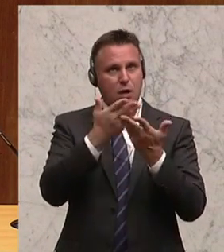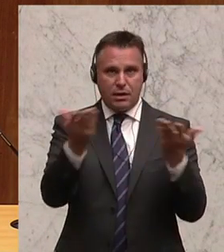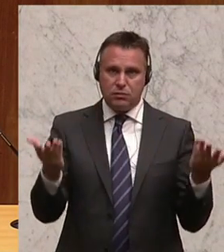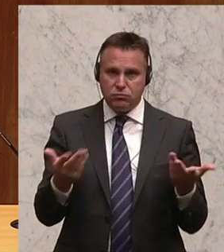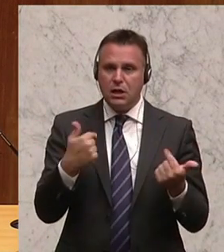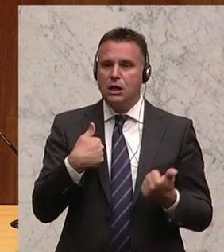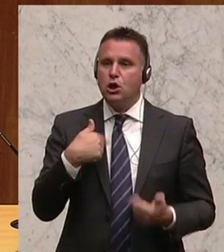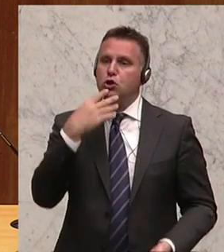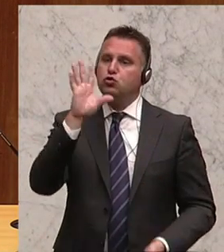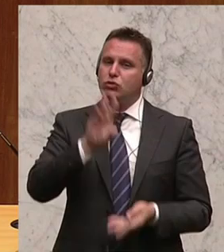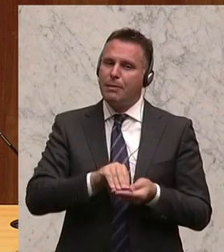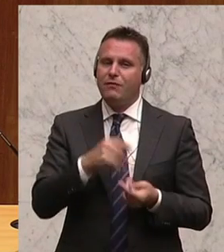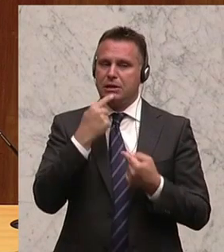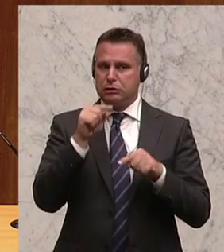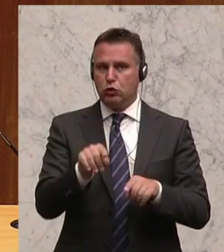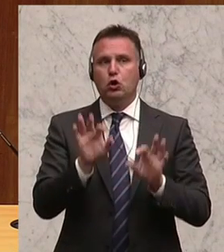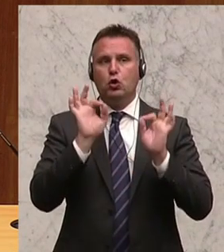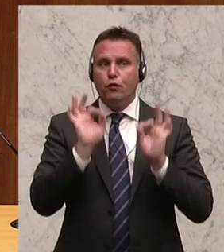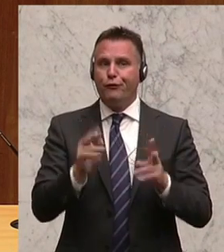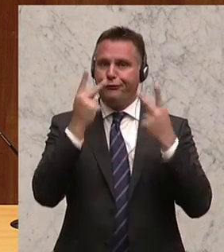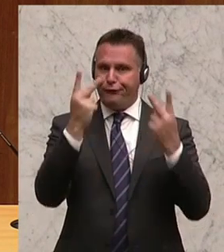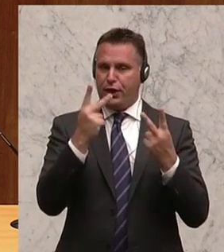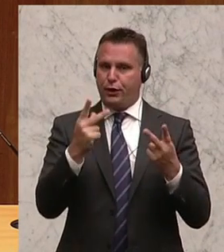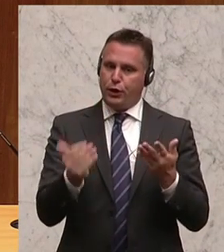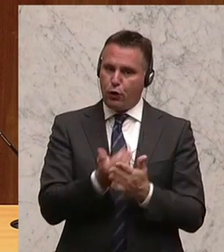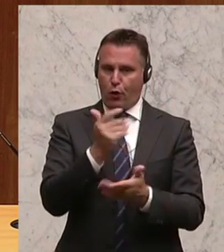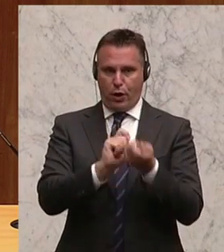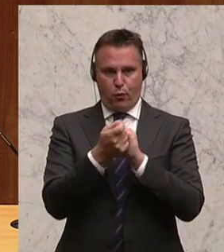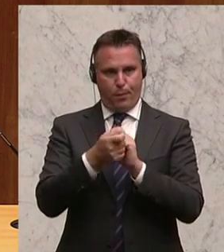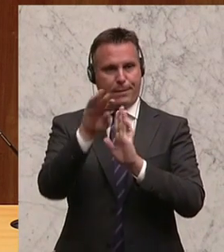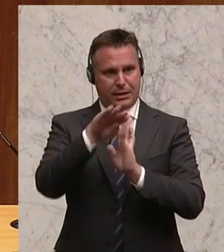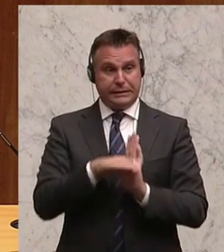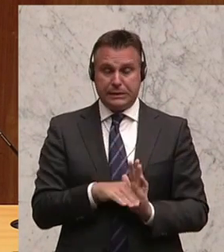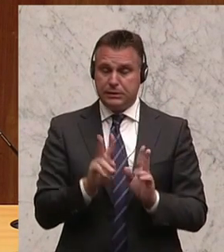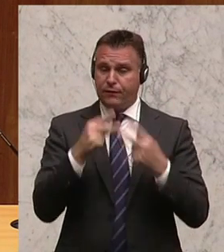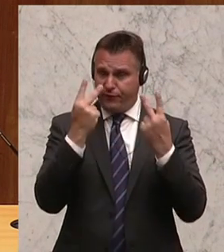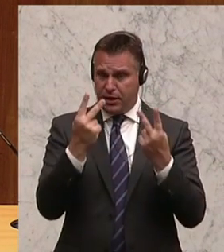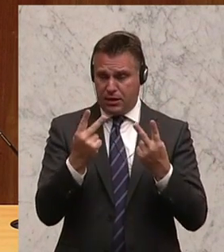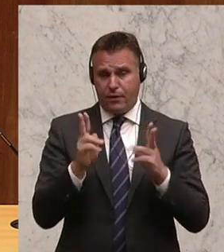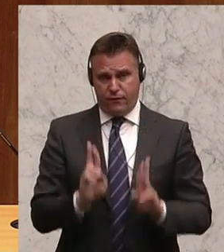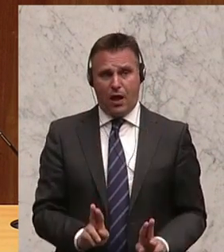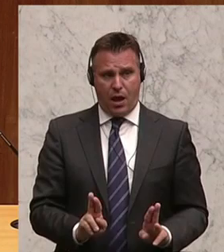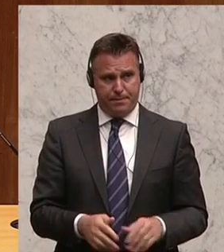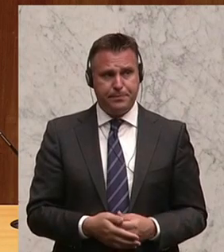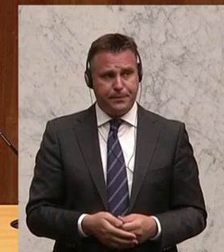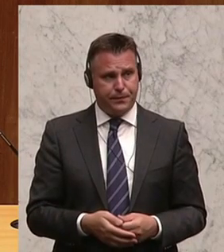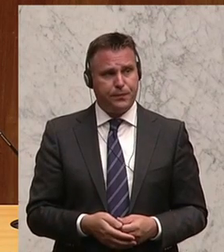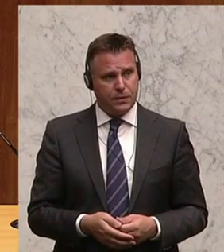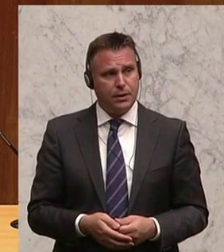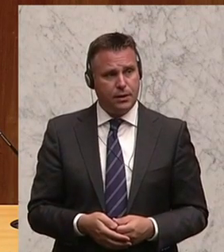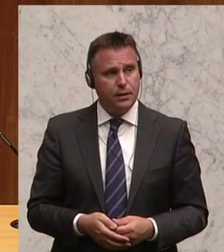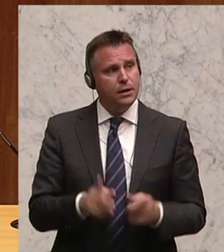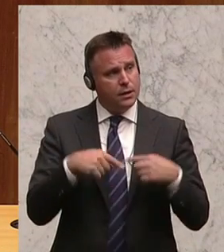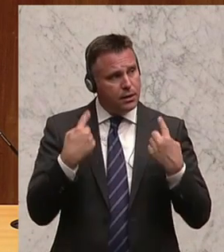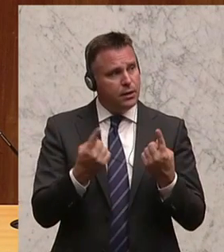zusammenfassend für mich eine wichtige Gesetzesnovelle, die heute beschlossen wird. Ich bin überzeugt, dass